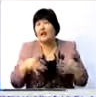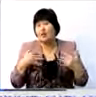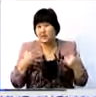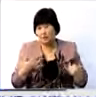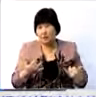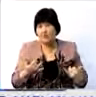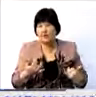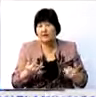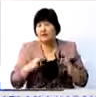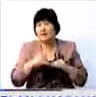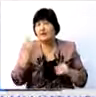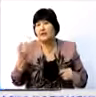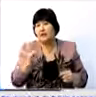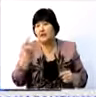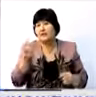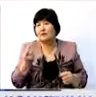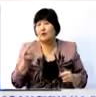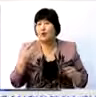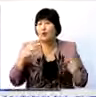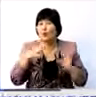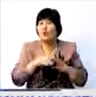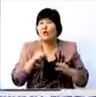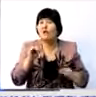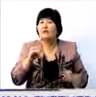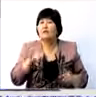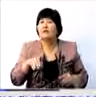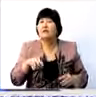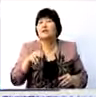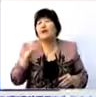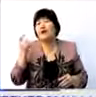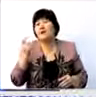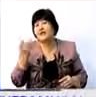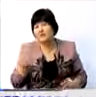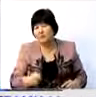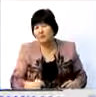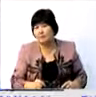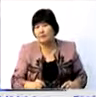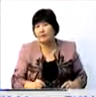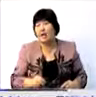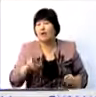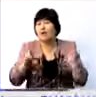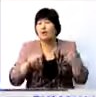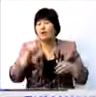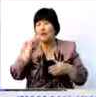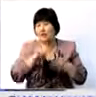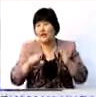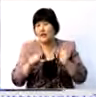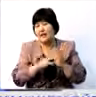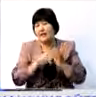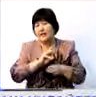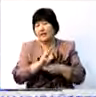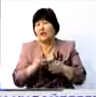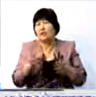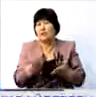обеспечения сельскохозяйственных угодий, фермерских хозяйств надежным источником электроснабжения,